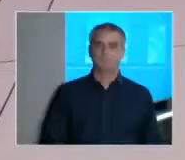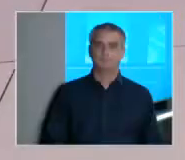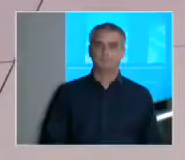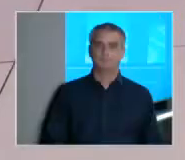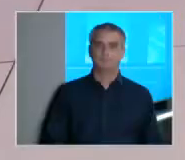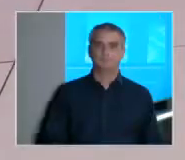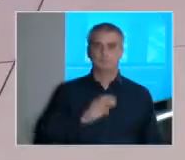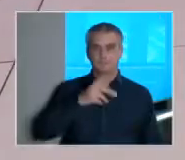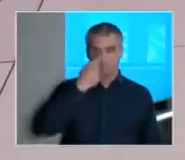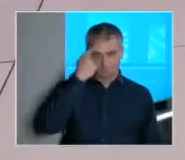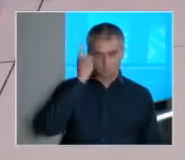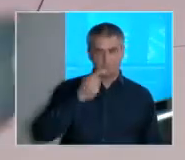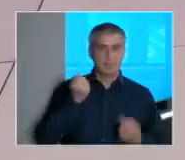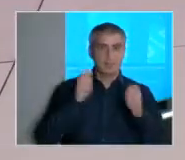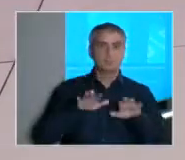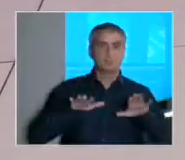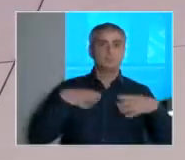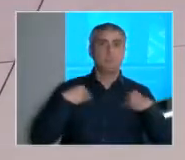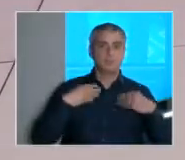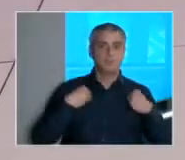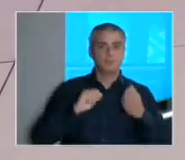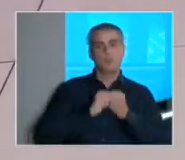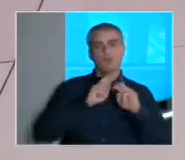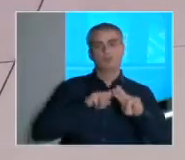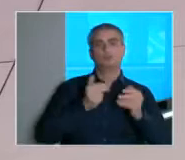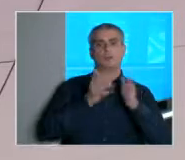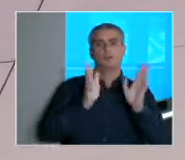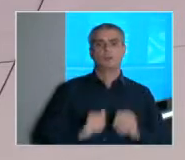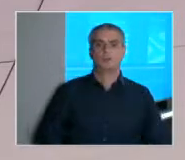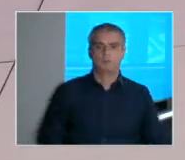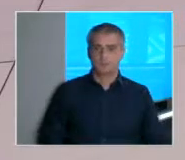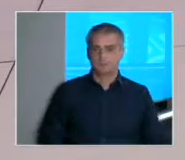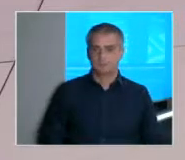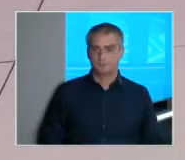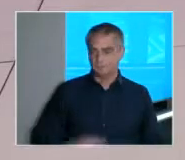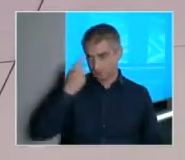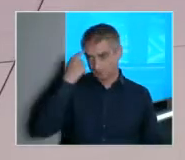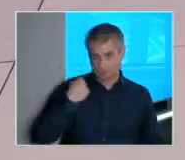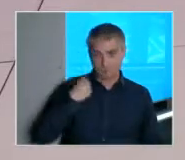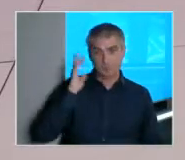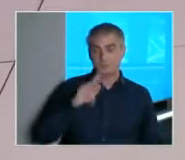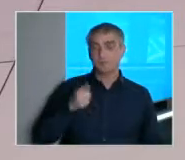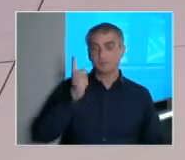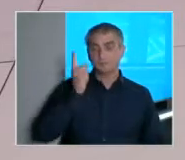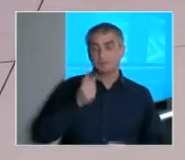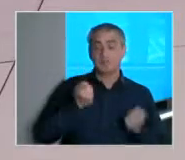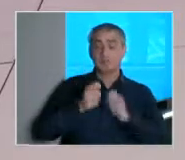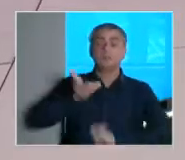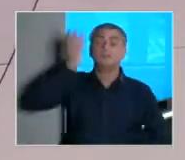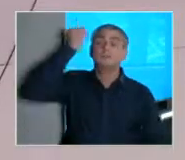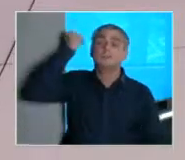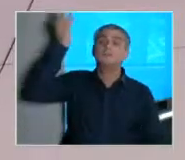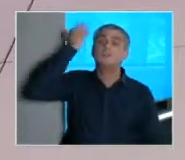עידן מרדכי, האם לדעתך צריך לסגור את שדה דוב או להשאירו פתוח? לדעתי היה צריך לסגור אותו